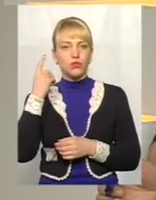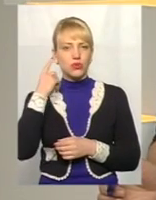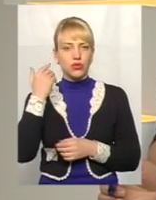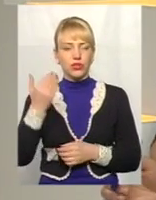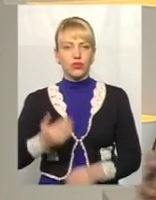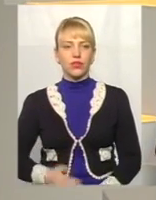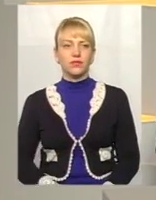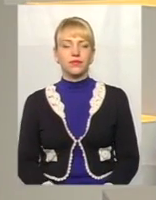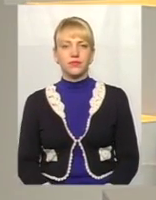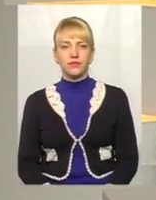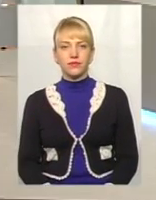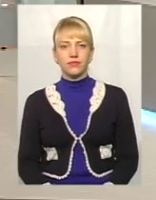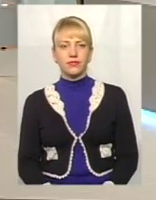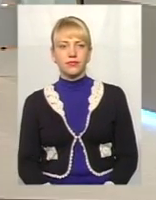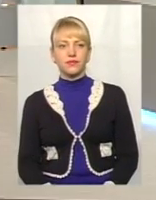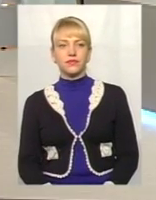почути. Алло, доброго дня.